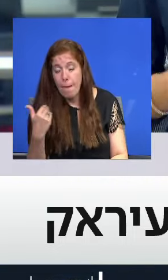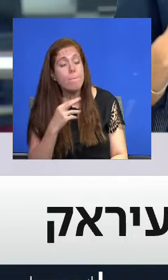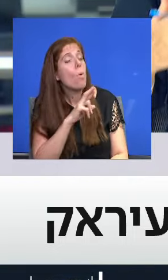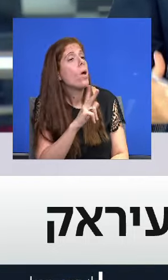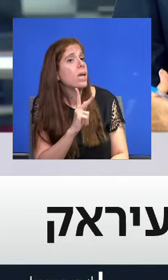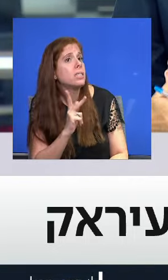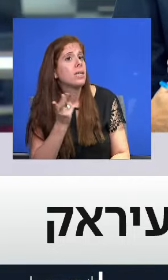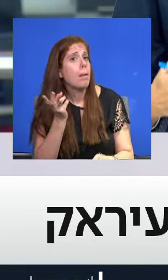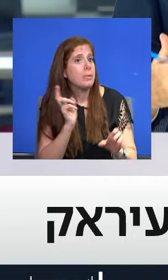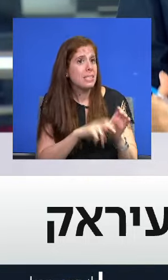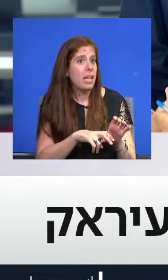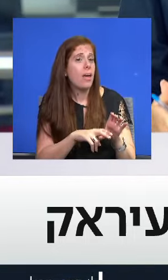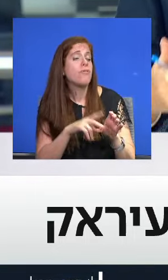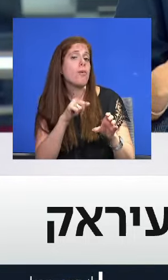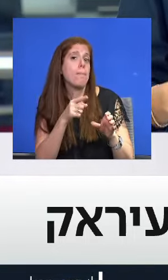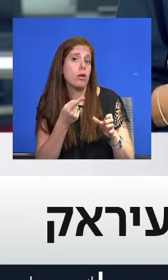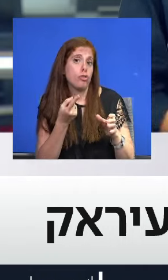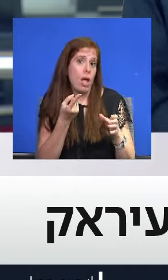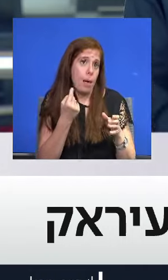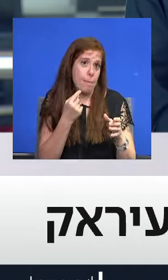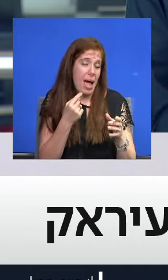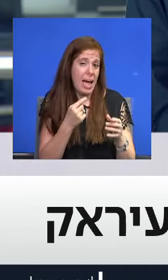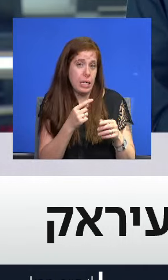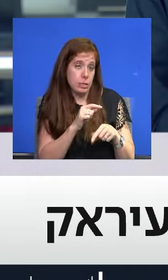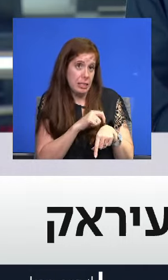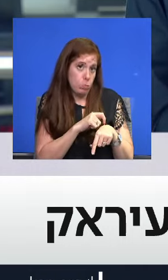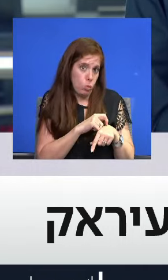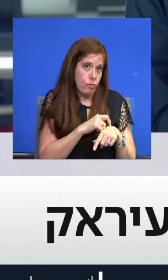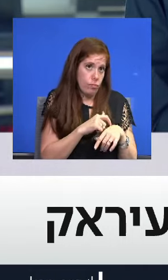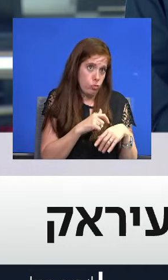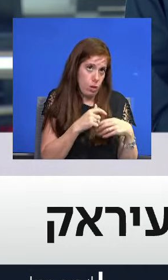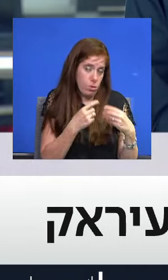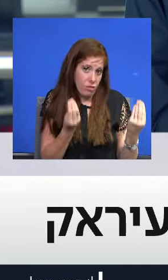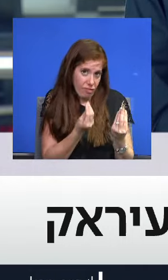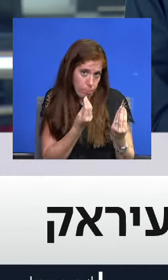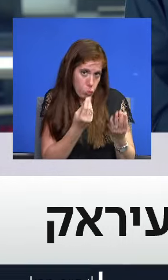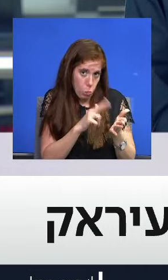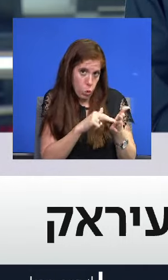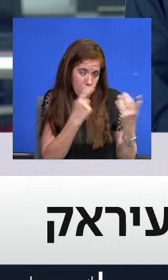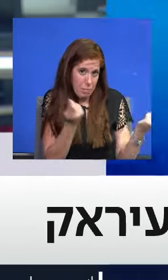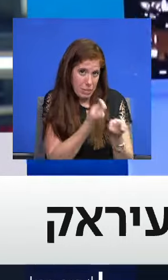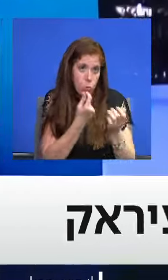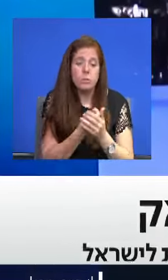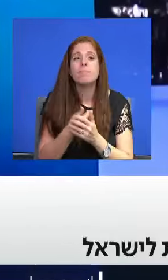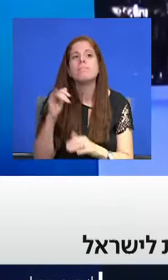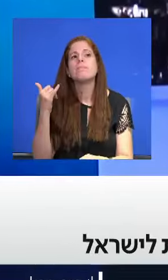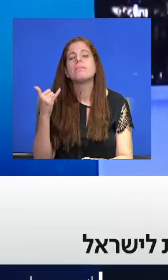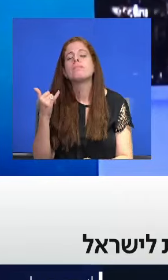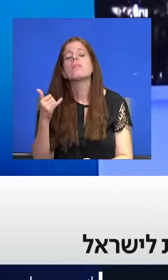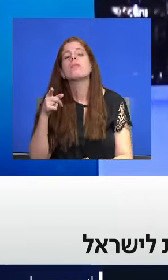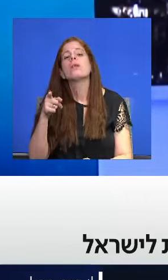מצטרף עם מה שעומד מאחורי התזמון והתמונות האלה שמתפרסמות. נכון, מיכל. אז סוכנות הידיעות הרשמית בסוריה,